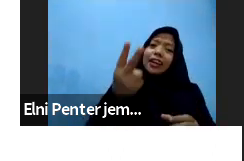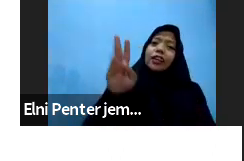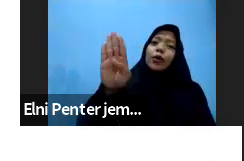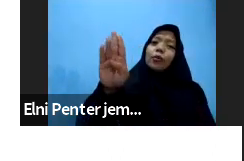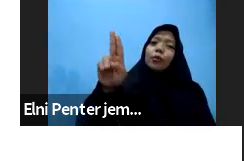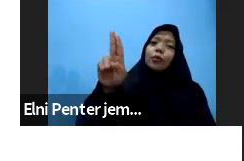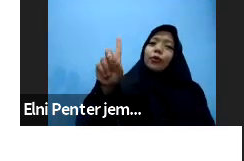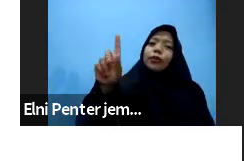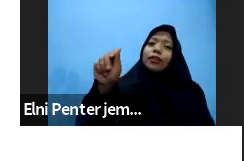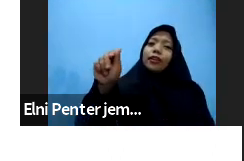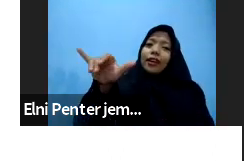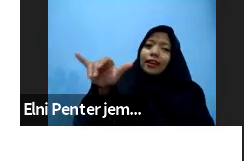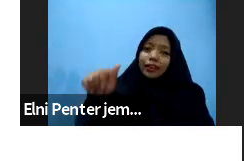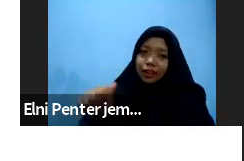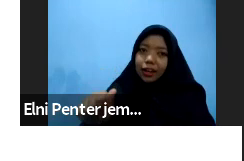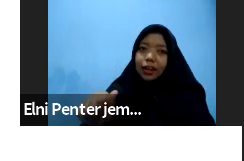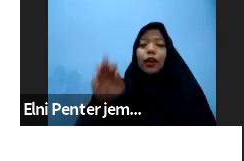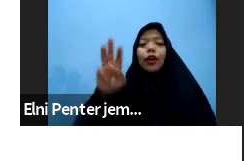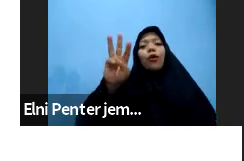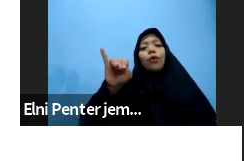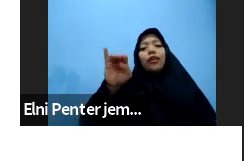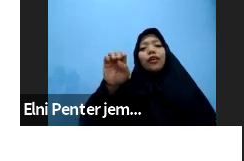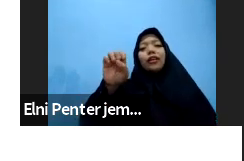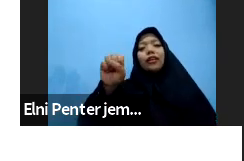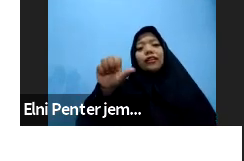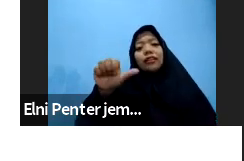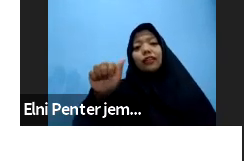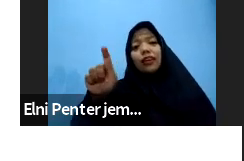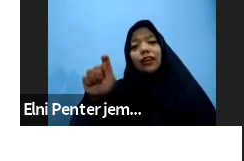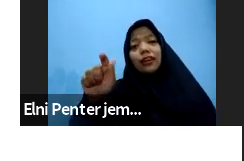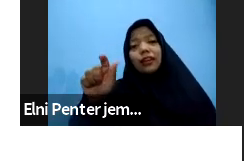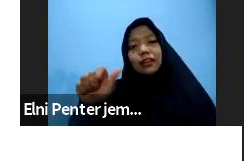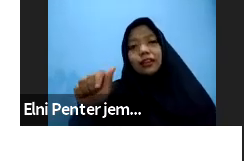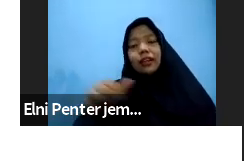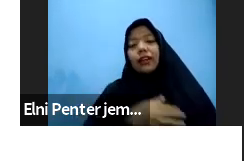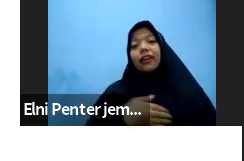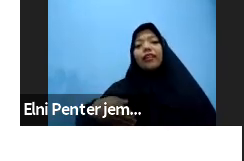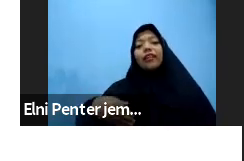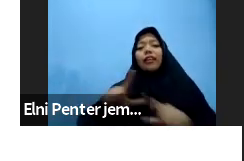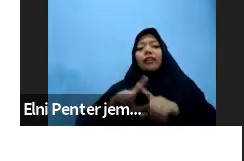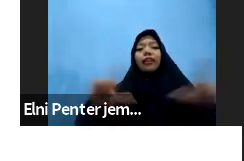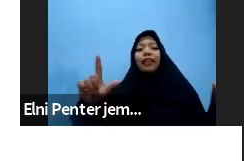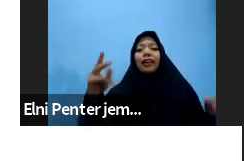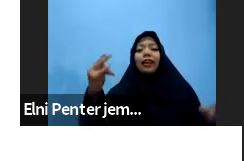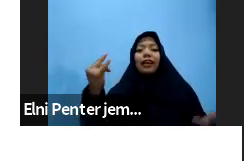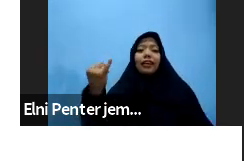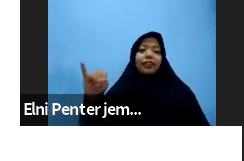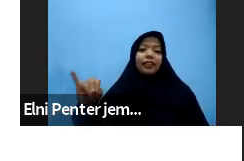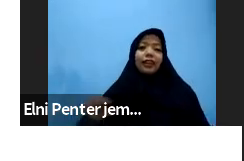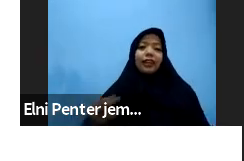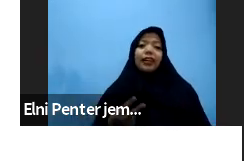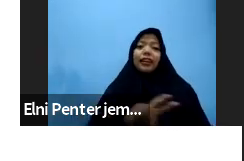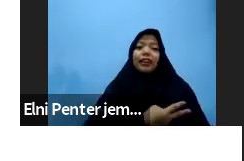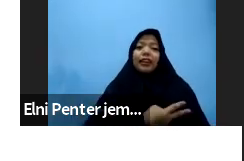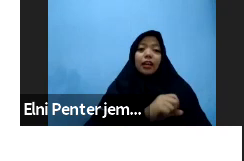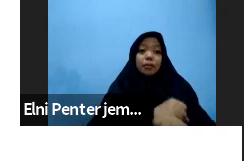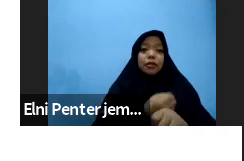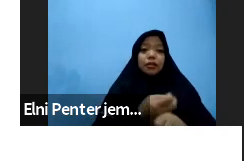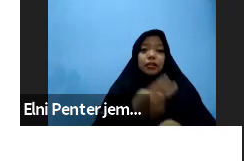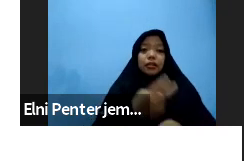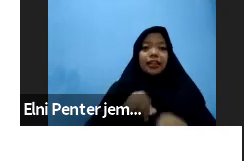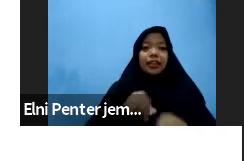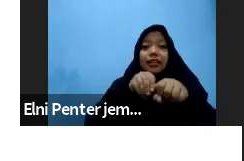tentang Norwegia tentang negara beberapa negara nanti kita sama-sama lihat itu bisa kita kirim ke siswa-siswi